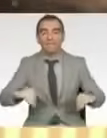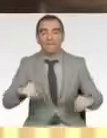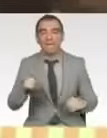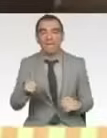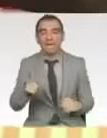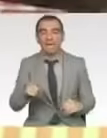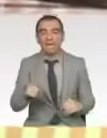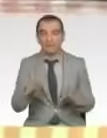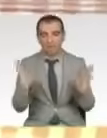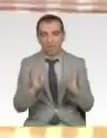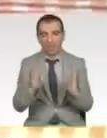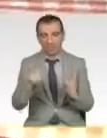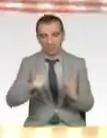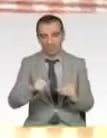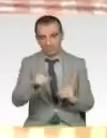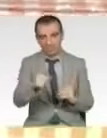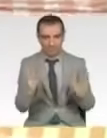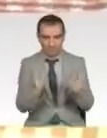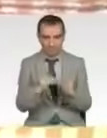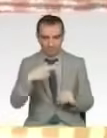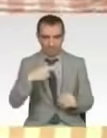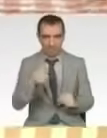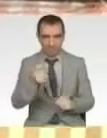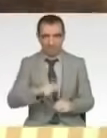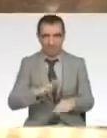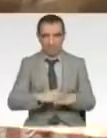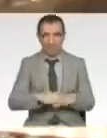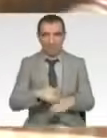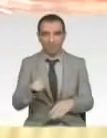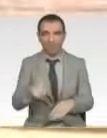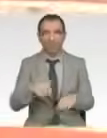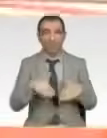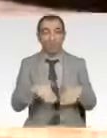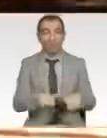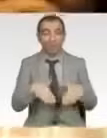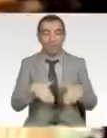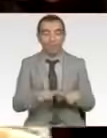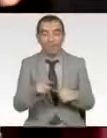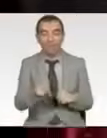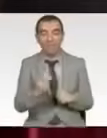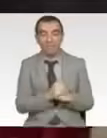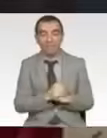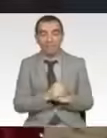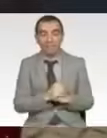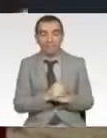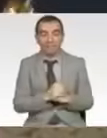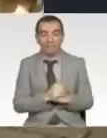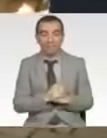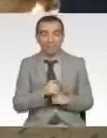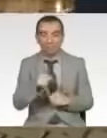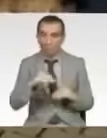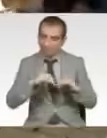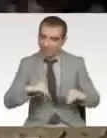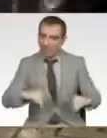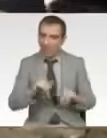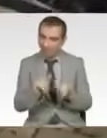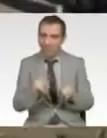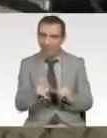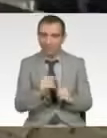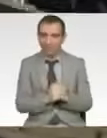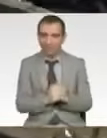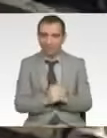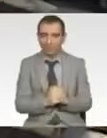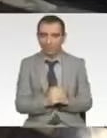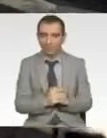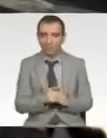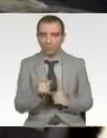pidesi. Karşılıklı yaptığımız pide bu değil mi seninle? Bu. Bu? Bu börek. Börek. Bu? Bu da pide. Bu da pide.